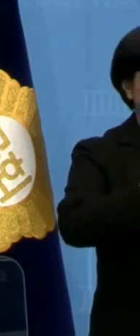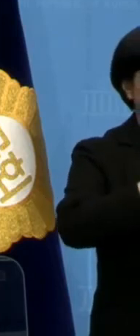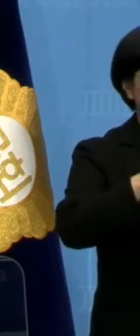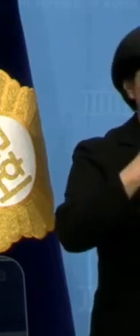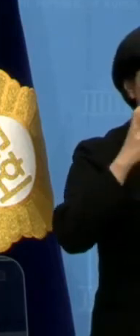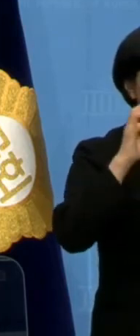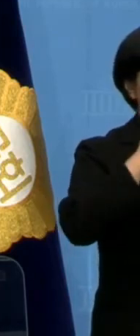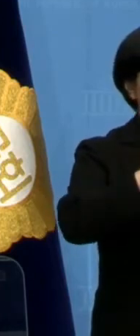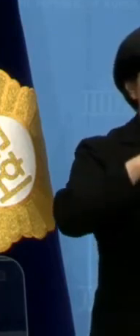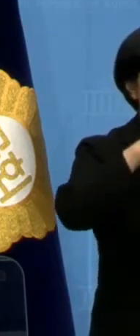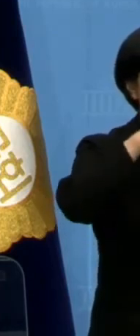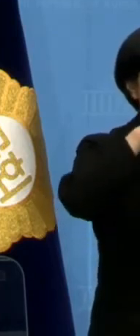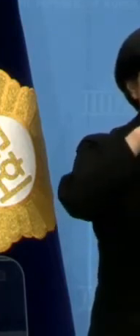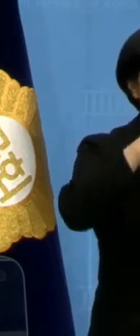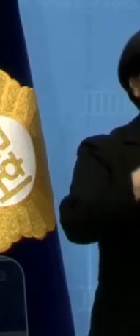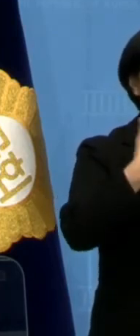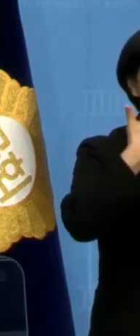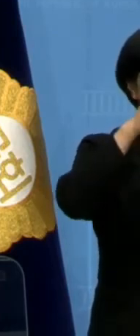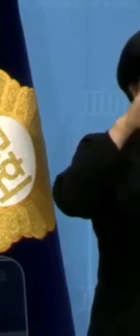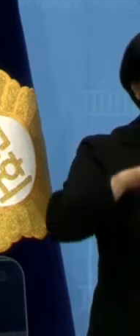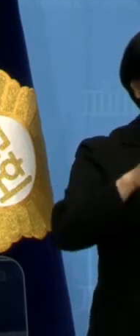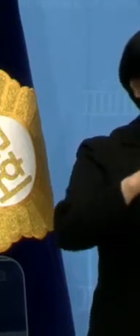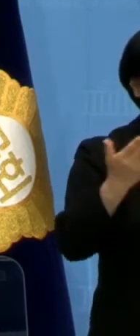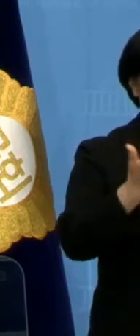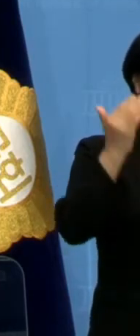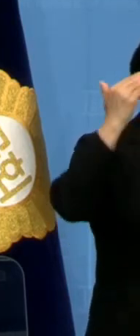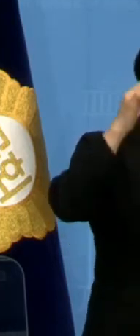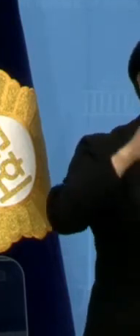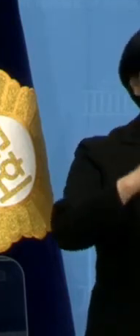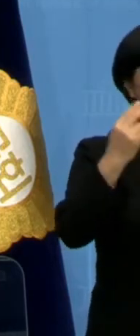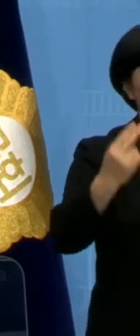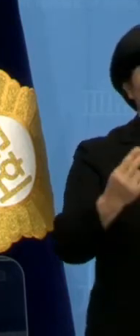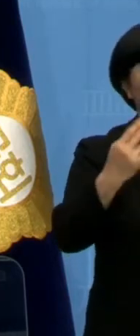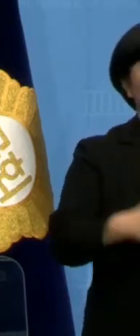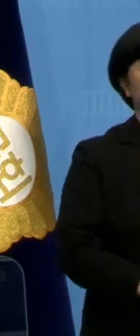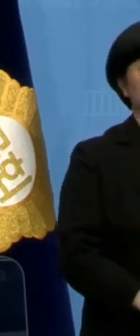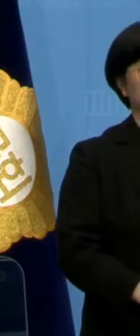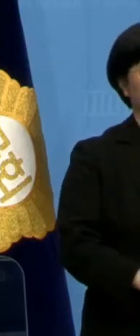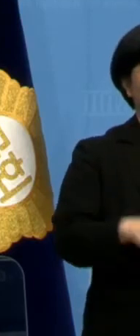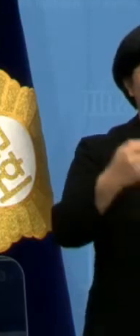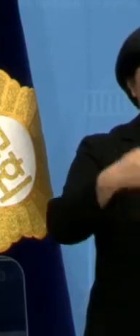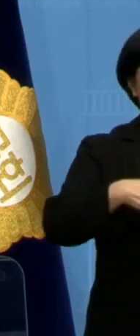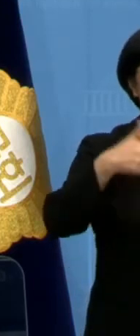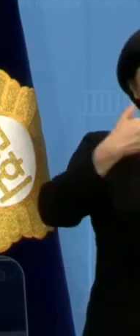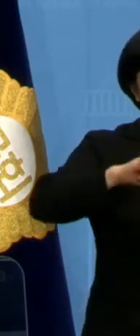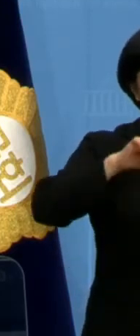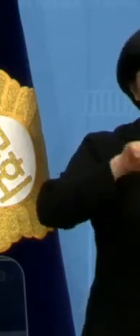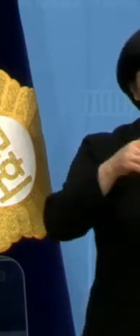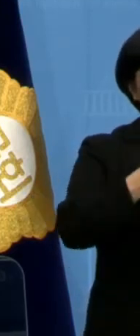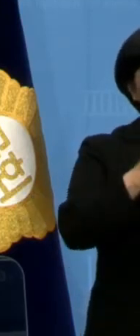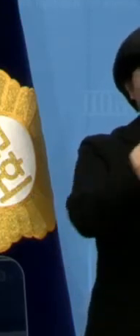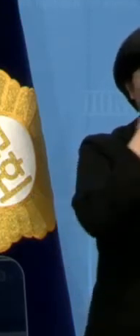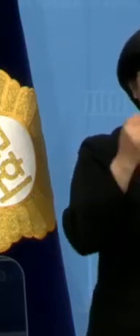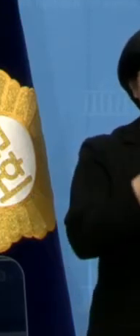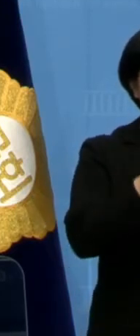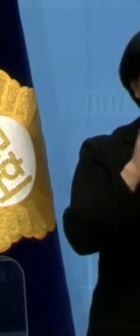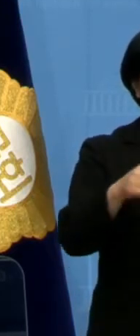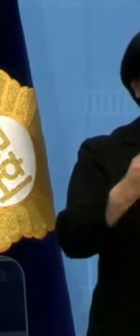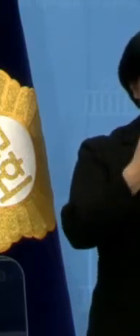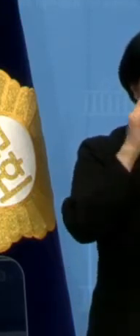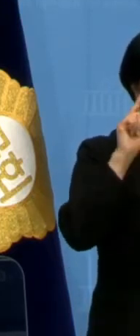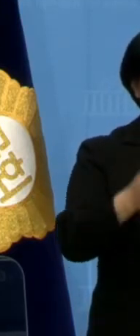불구하고 업무방해 혐의로 기소한 것과 대조적이다. 조민의 범죄 사실을 충분히 확인했음에도 입학